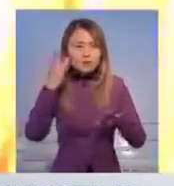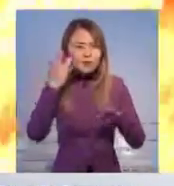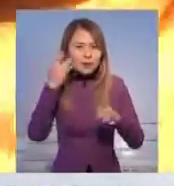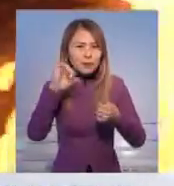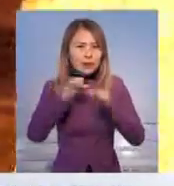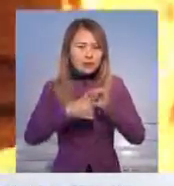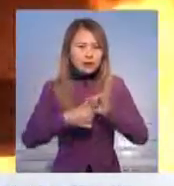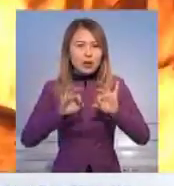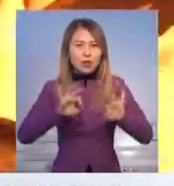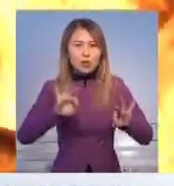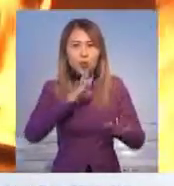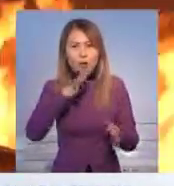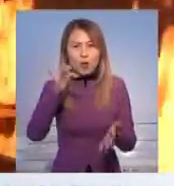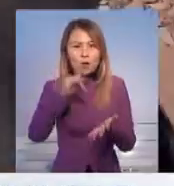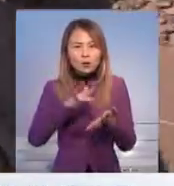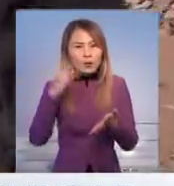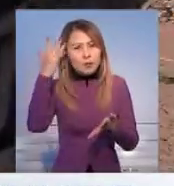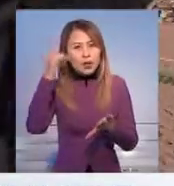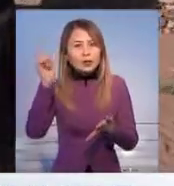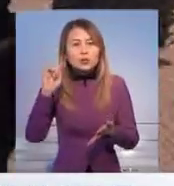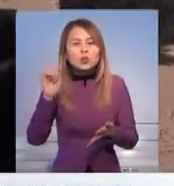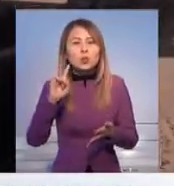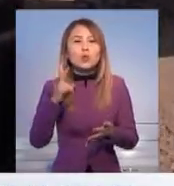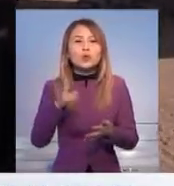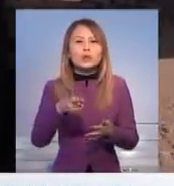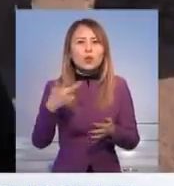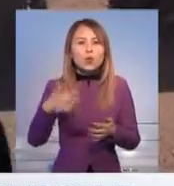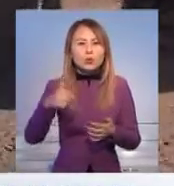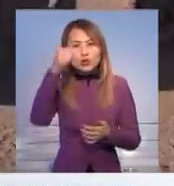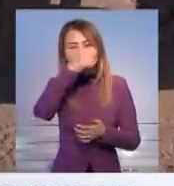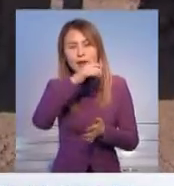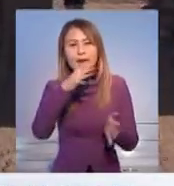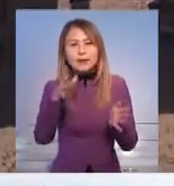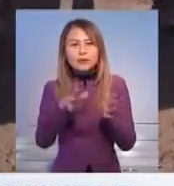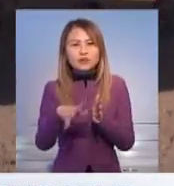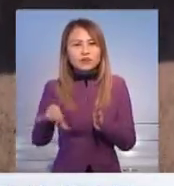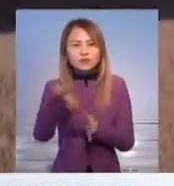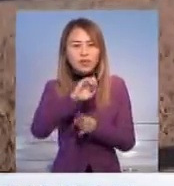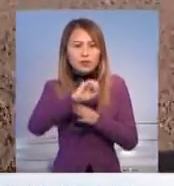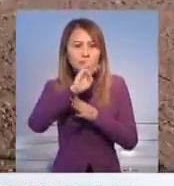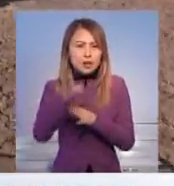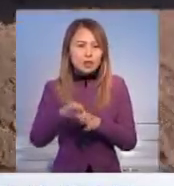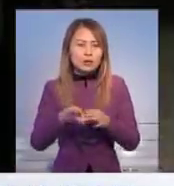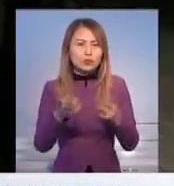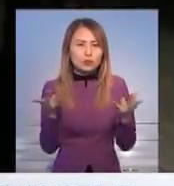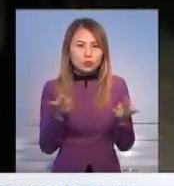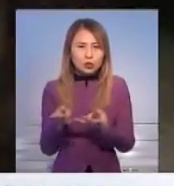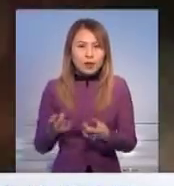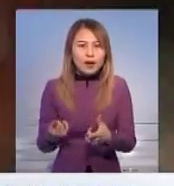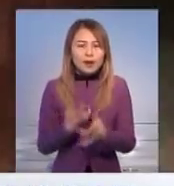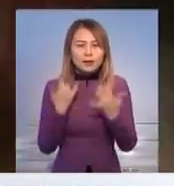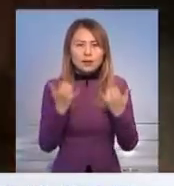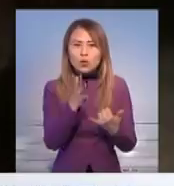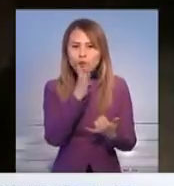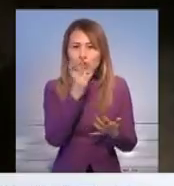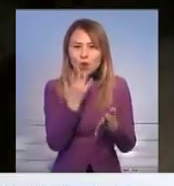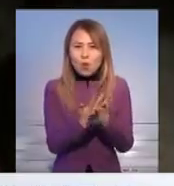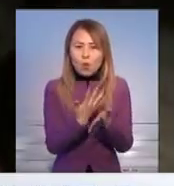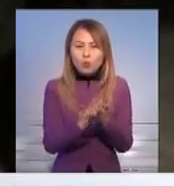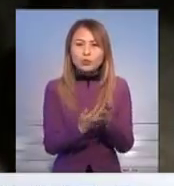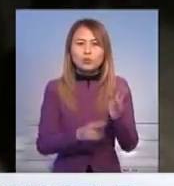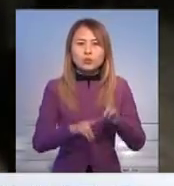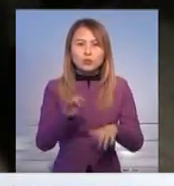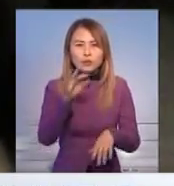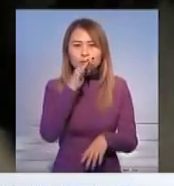айтылды. Әлем алдындағы ортақ мақсат 2030 жылға дейін электр энергиясы көзін бүкіл әлемге қолжетімді ету. Алайда қазіргі көрсеткіштер